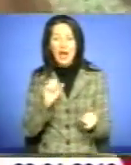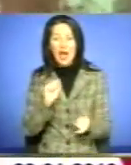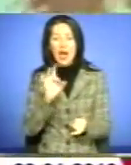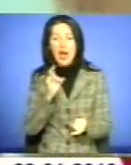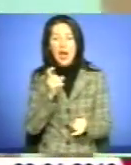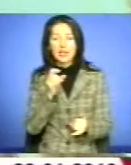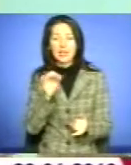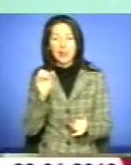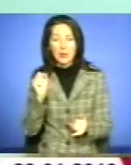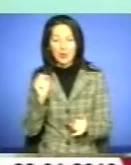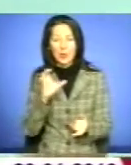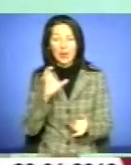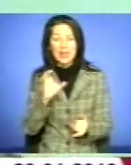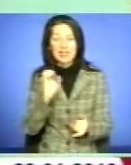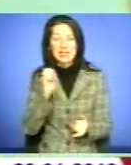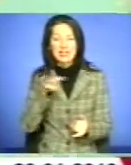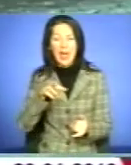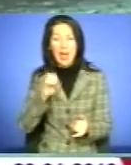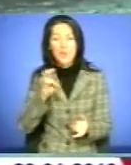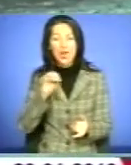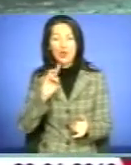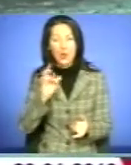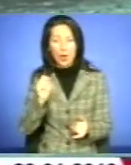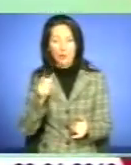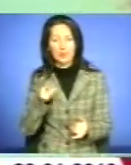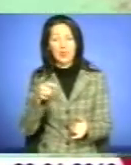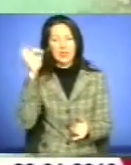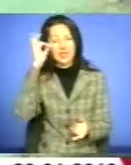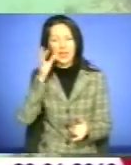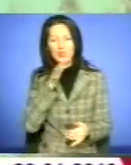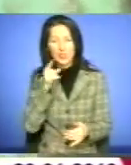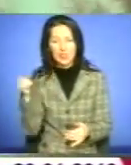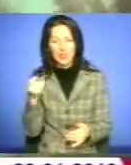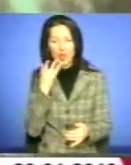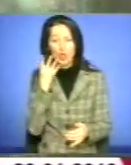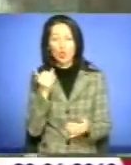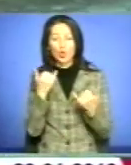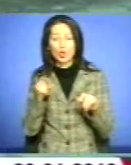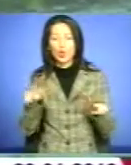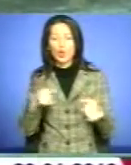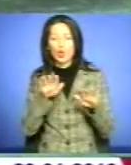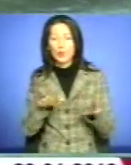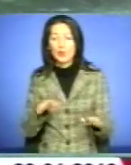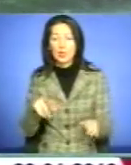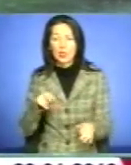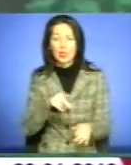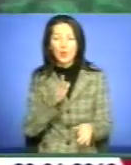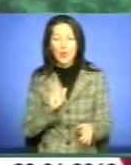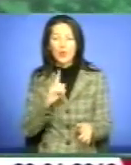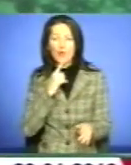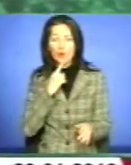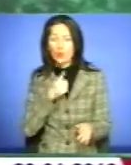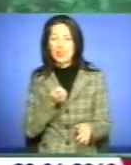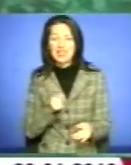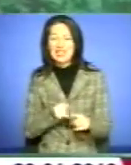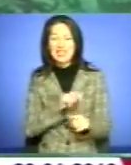Тернопільсько-Зборівського Василія Семенюка. Кир Василій згадав часи, коли до чудотворного місця дістатися було важко, та це не зупиняло прочан,